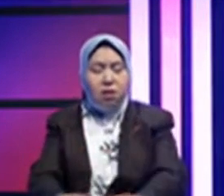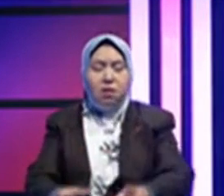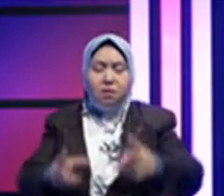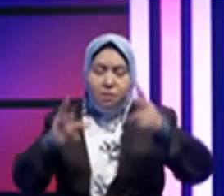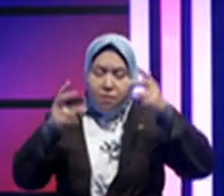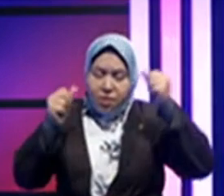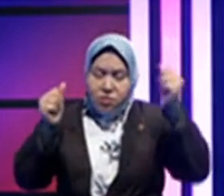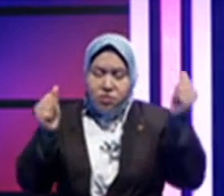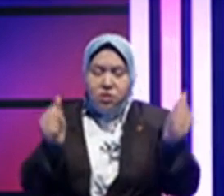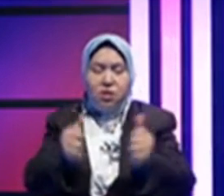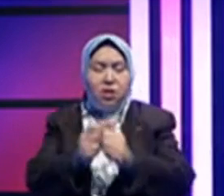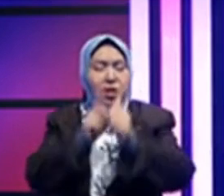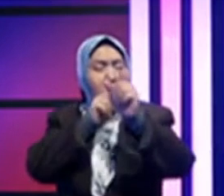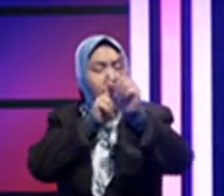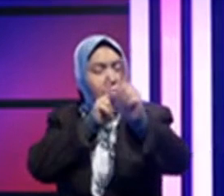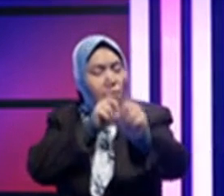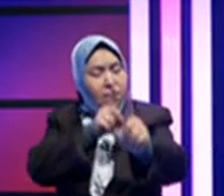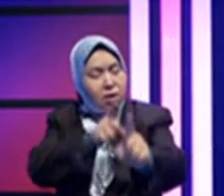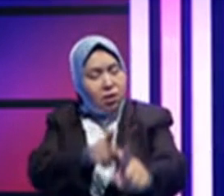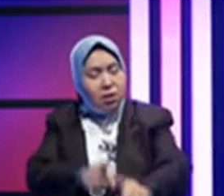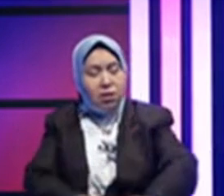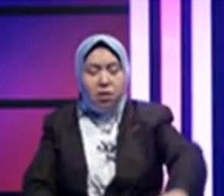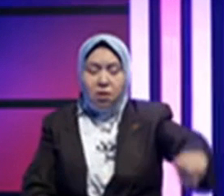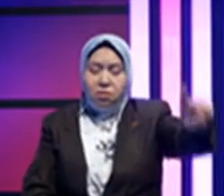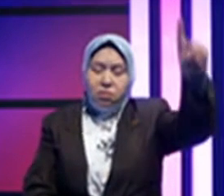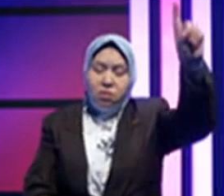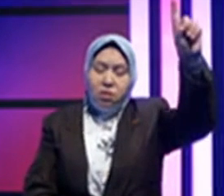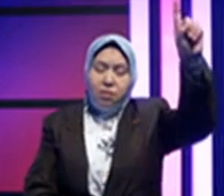ولتبتغوا من فضله